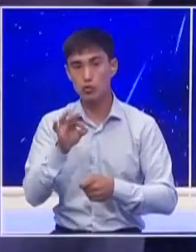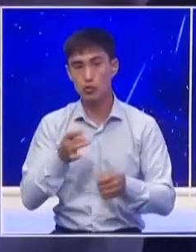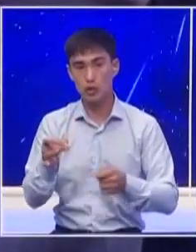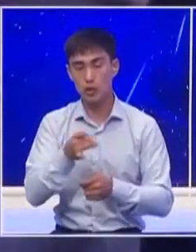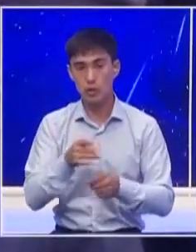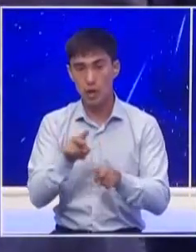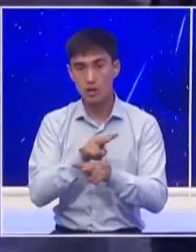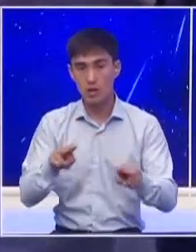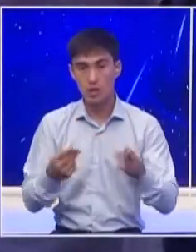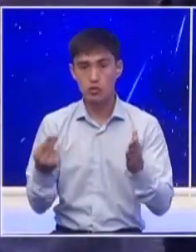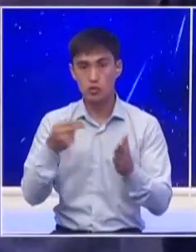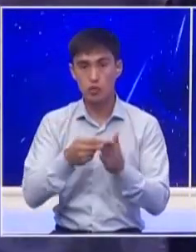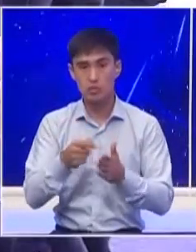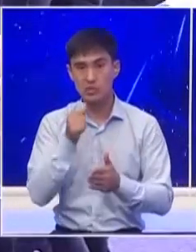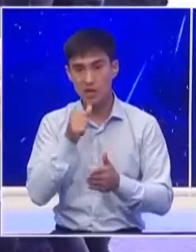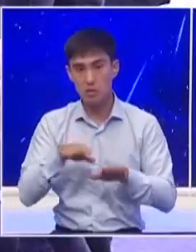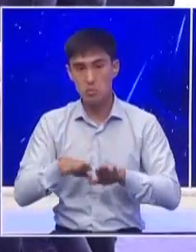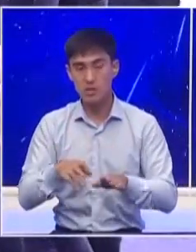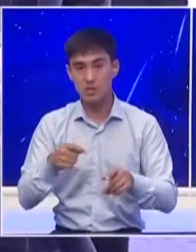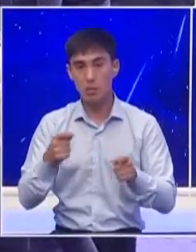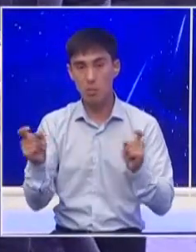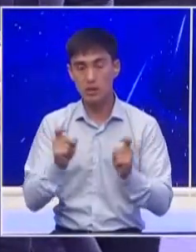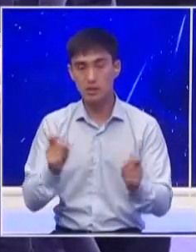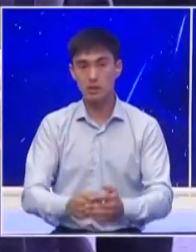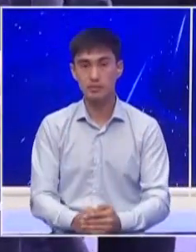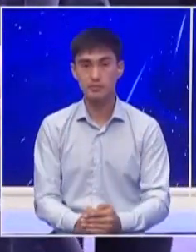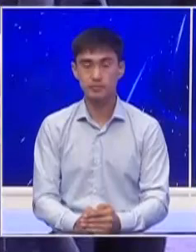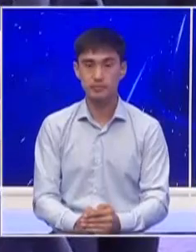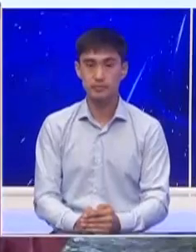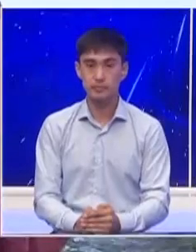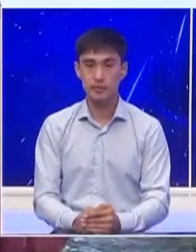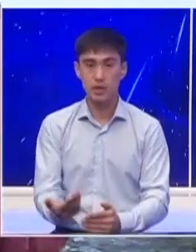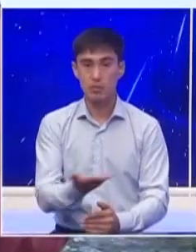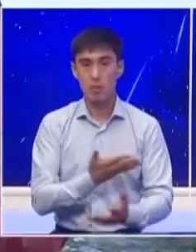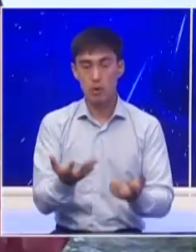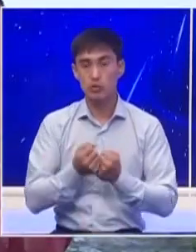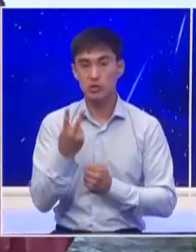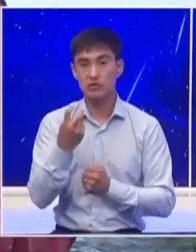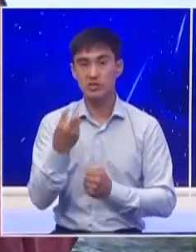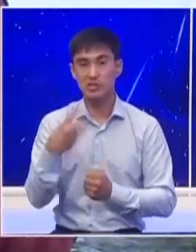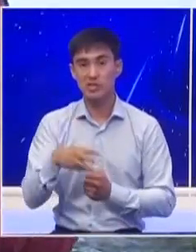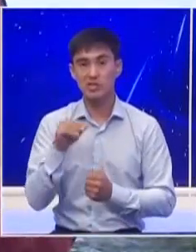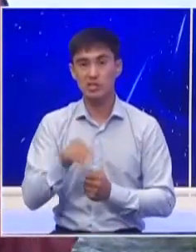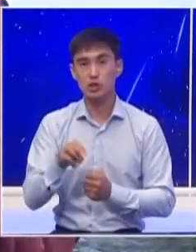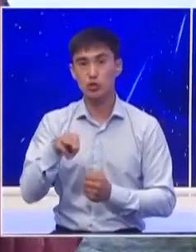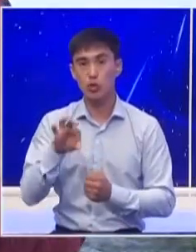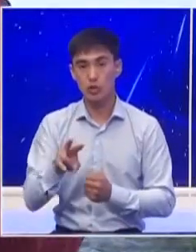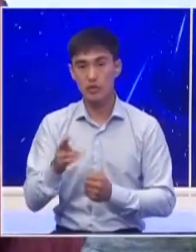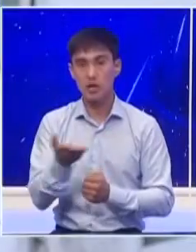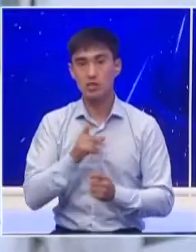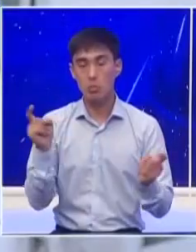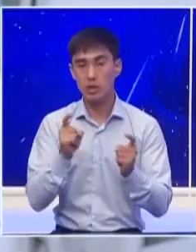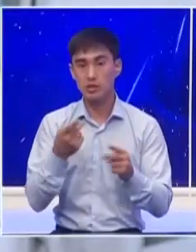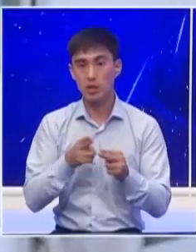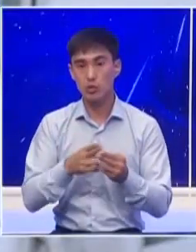района контролирует стоимость сахара в местных торговых точках. Мы получили, как Коксузский район, 203 тысячи тонн. В наших магазинах,